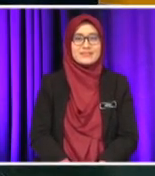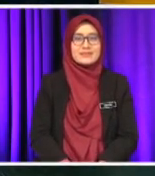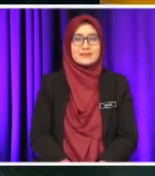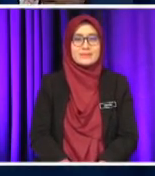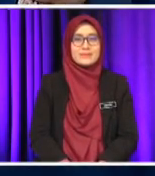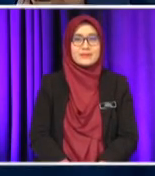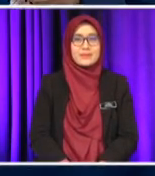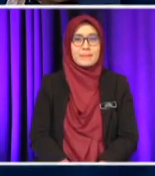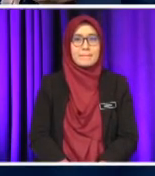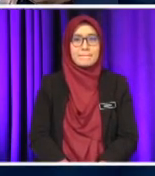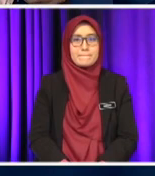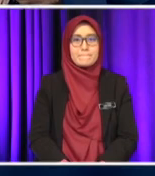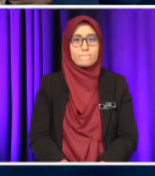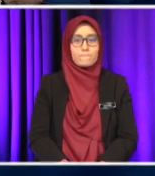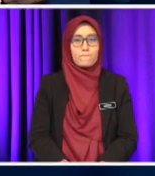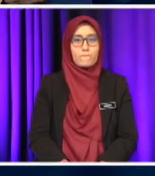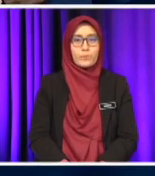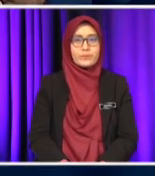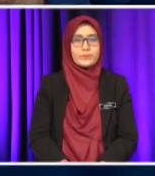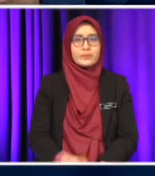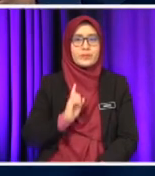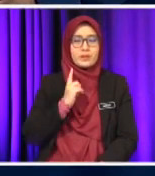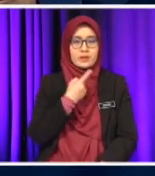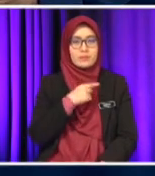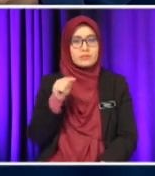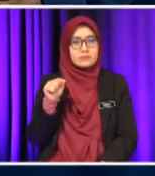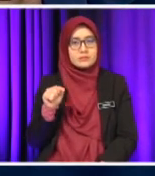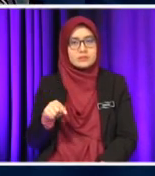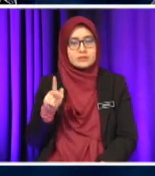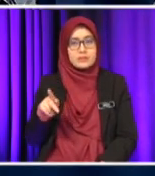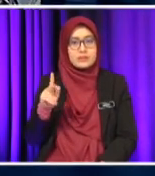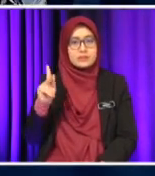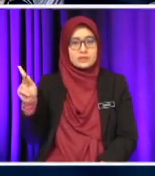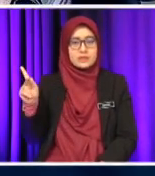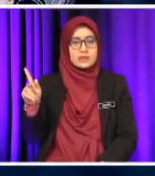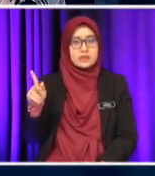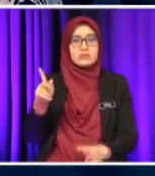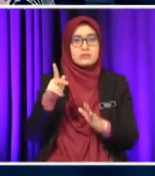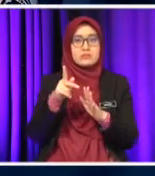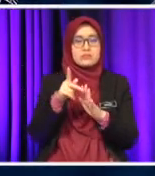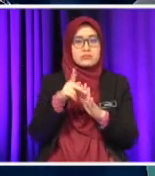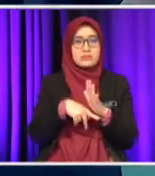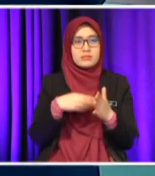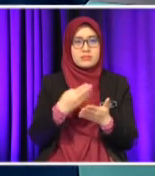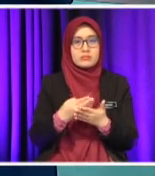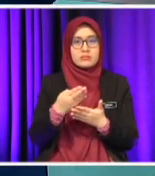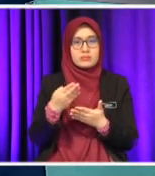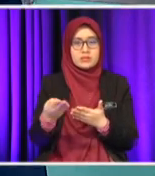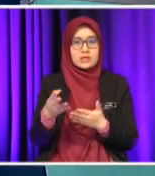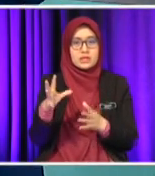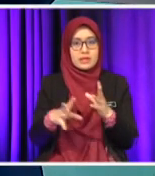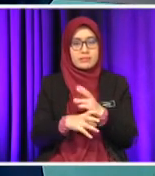kita perlu pastikan pelanggan kita mendapat yang seperti tadi keperluan memenuhi keperluan